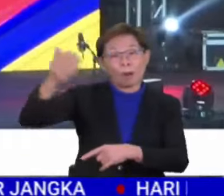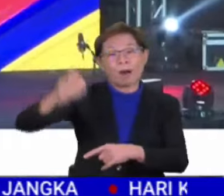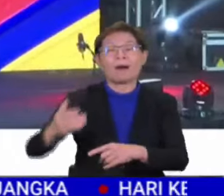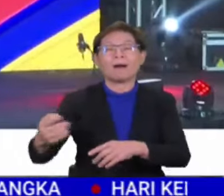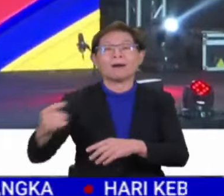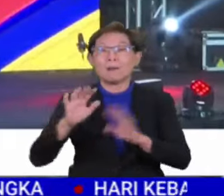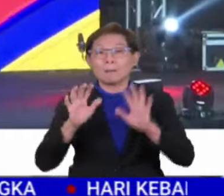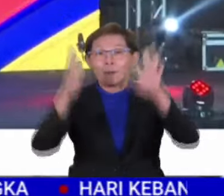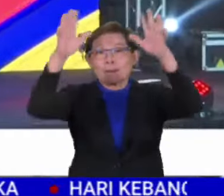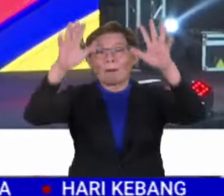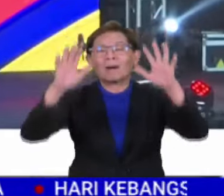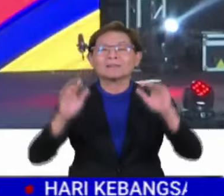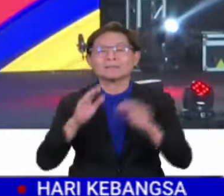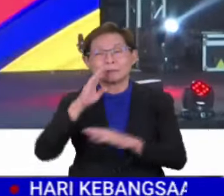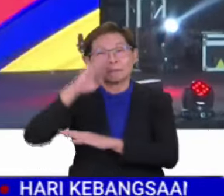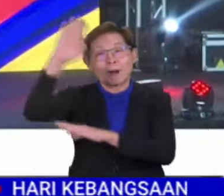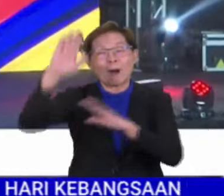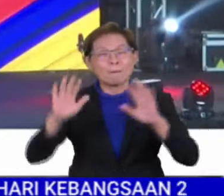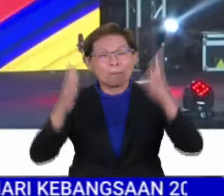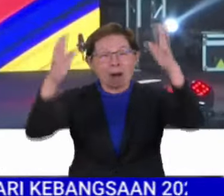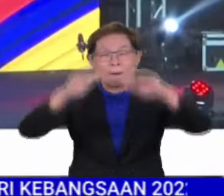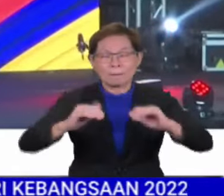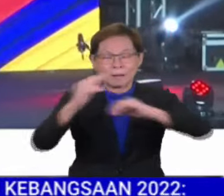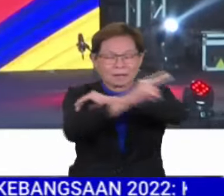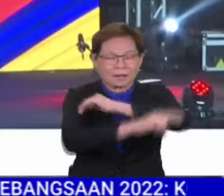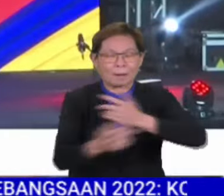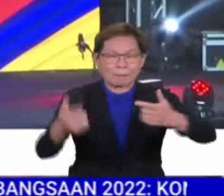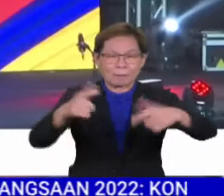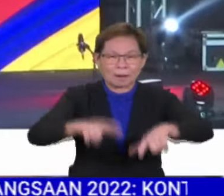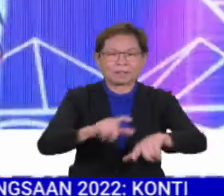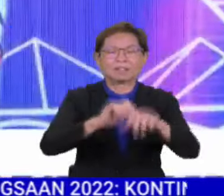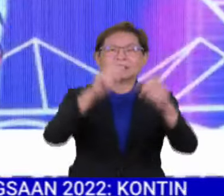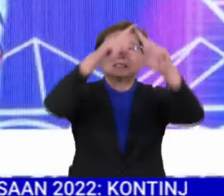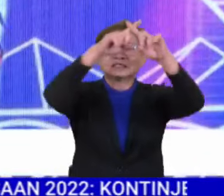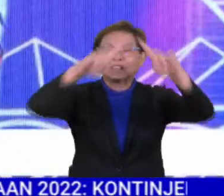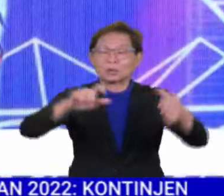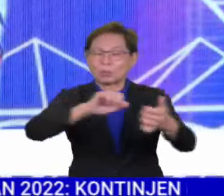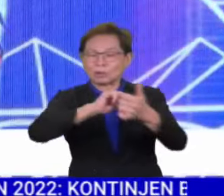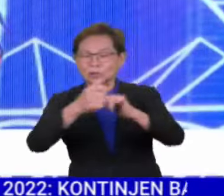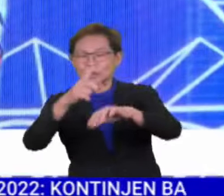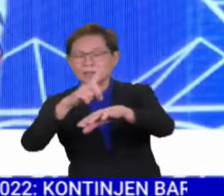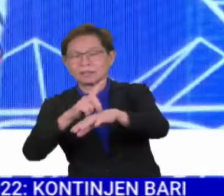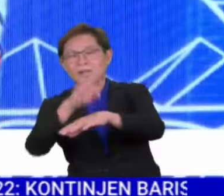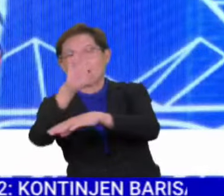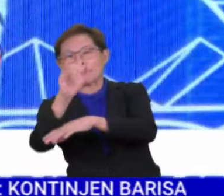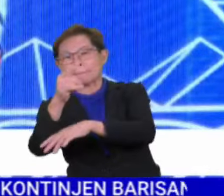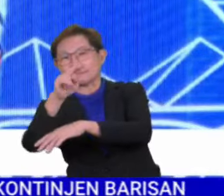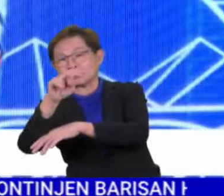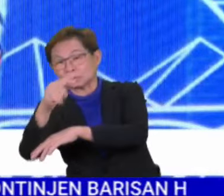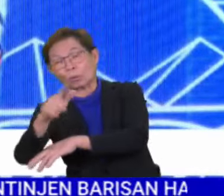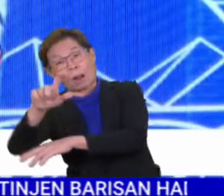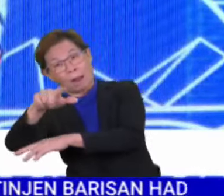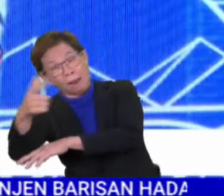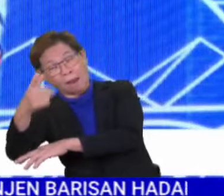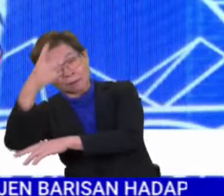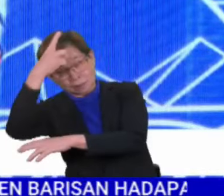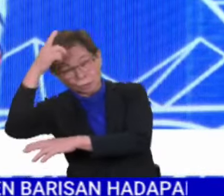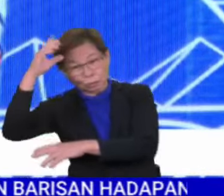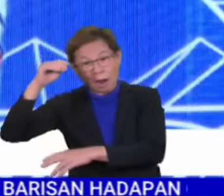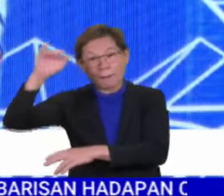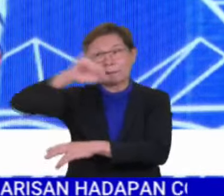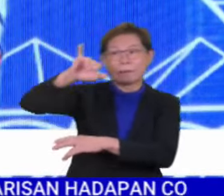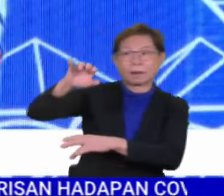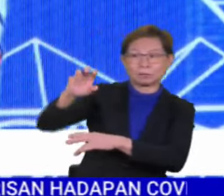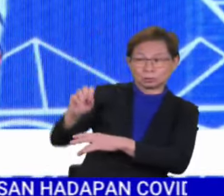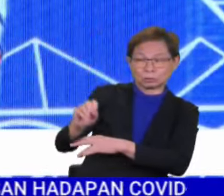Negeri yang berlangsung di Dewan Sukan Tan Sri Dato' Amar Stephen Kalongingkan di Betong. Dalam perkembangan lain, Dato' Patinggi Tan